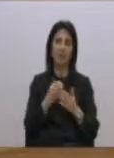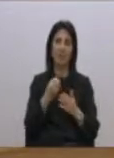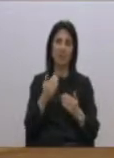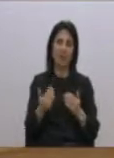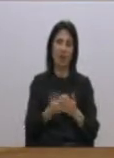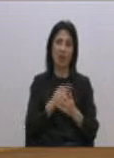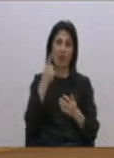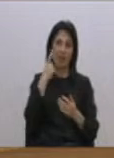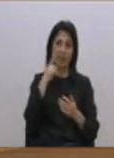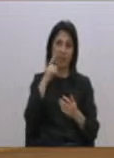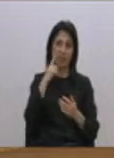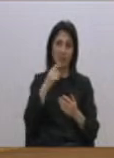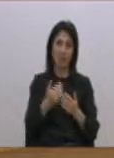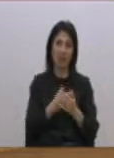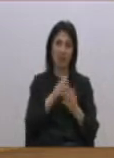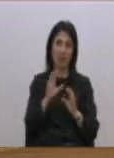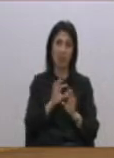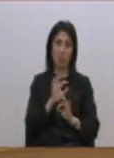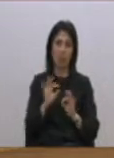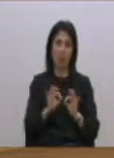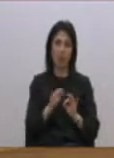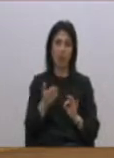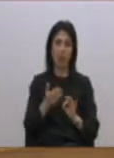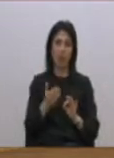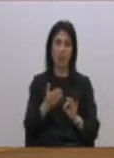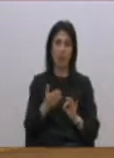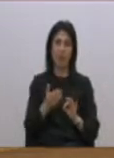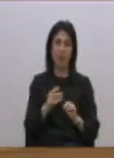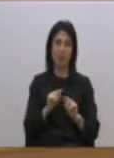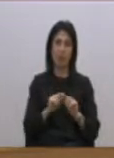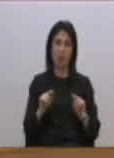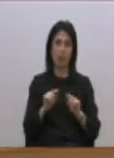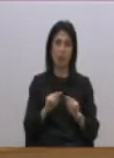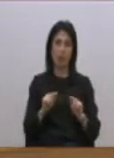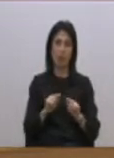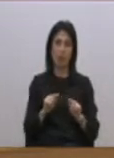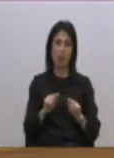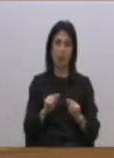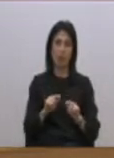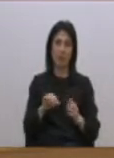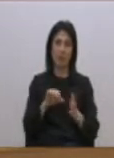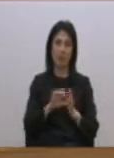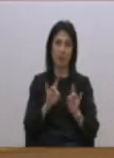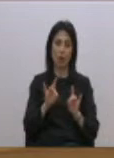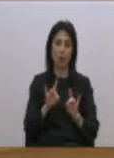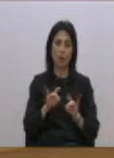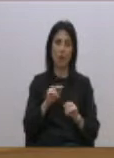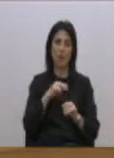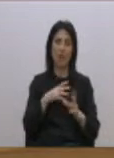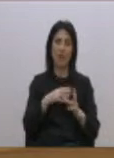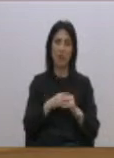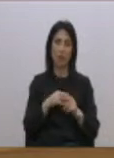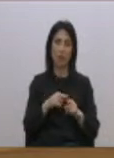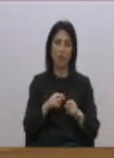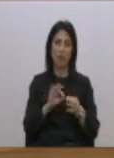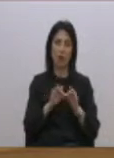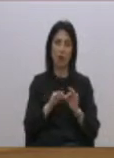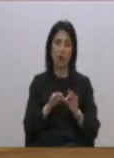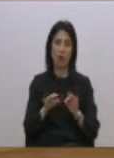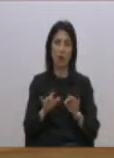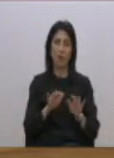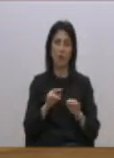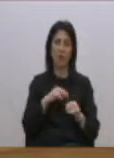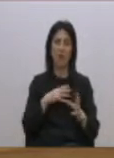reformali iniciativebi da akhali kanon proektebi romlesats opozitsias წარუდგენდა შეძლოთ თანამშრომლობას ამ კონკრეტულ პროცესში